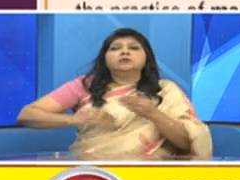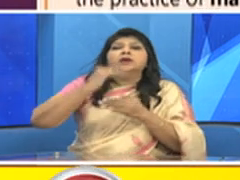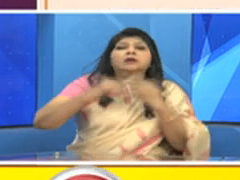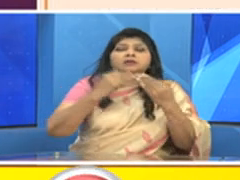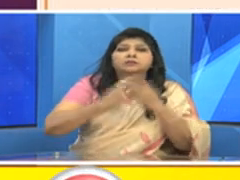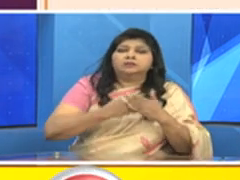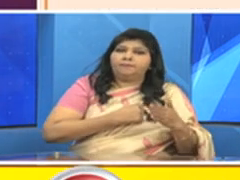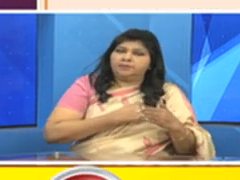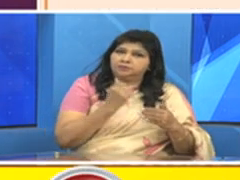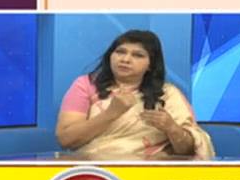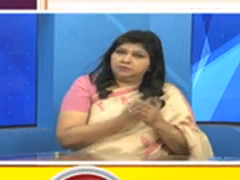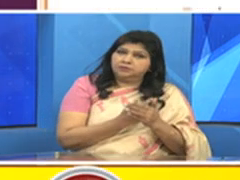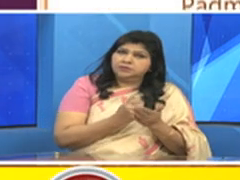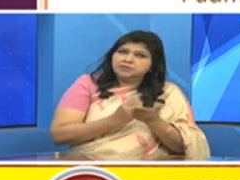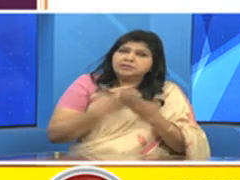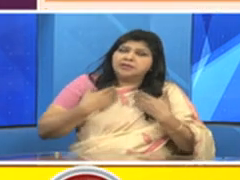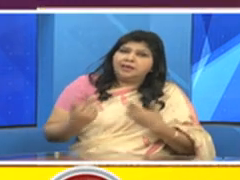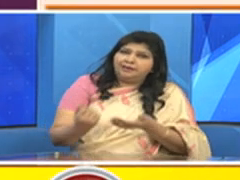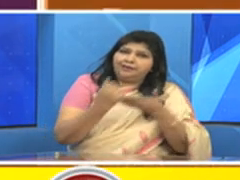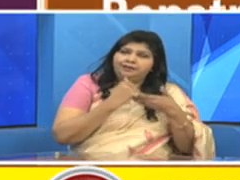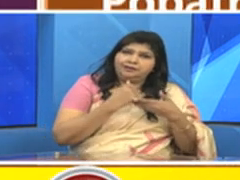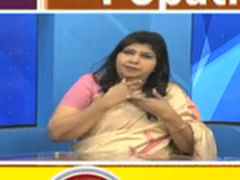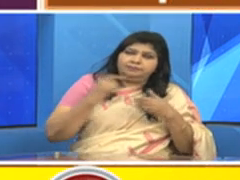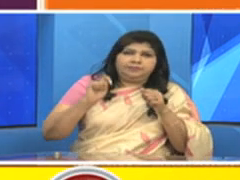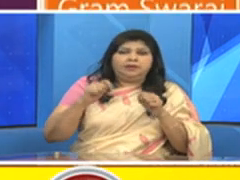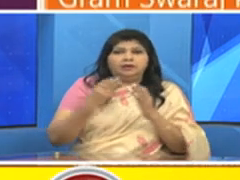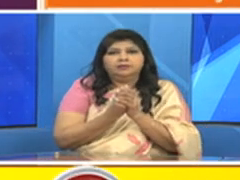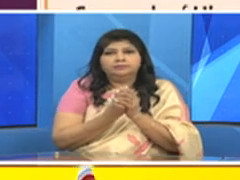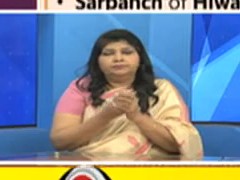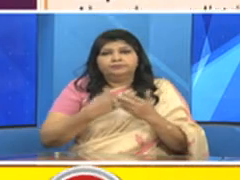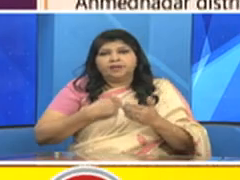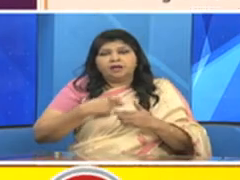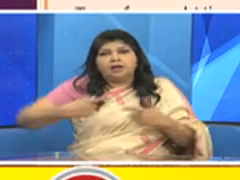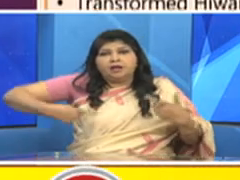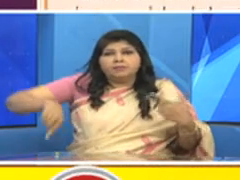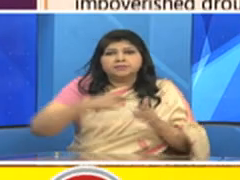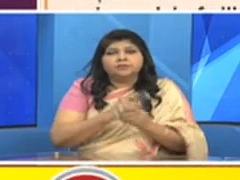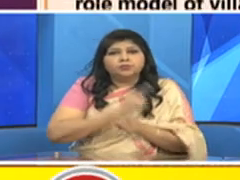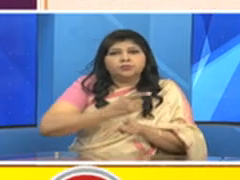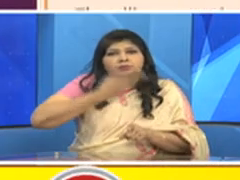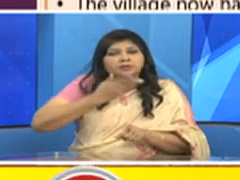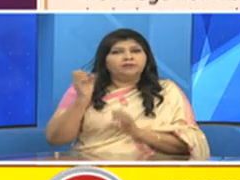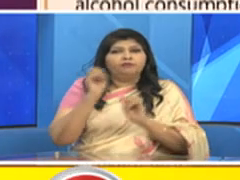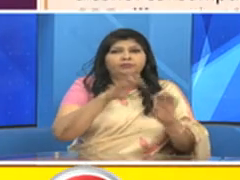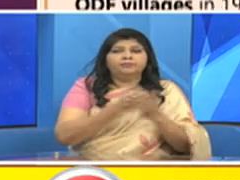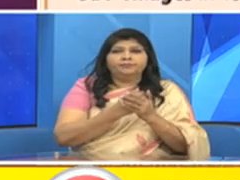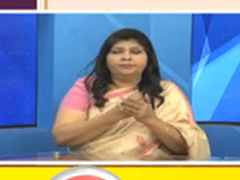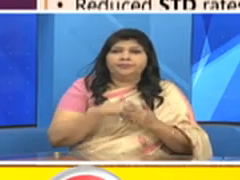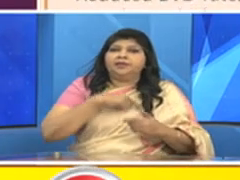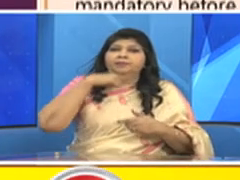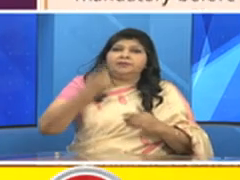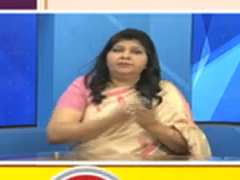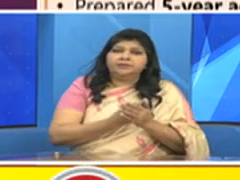इच्छा शक्ति, सेवा की भावना और निस्वार्थ भाव हम सभी को प्रेरित करता है। मैं एक बार